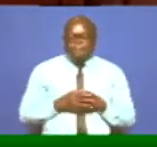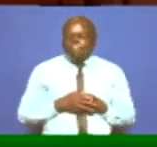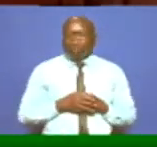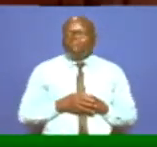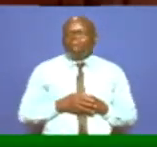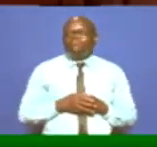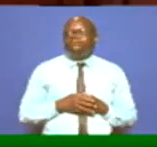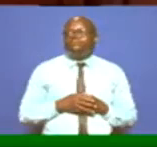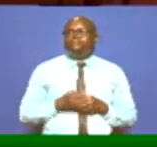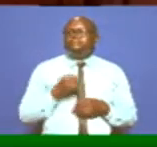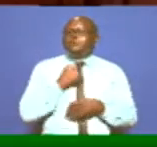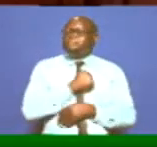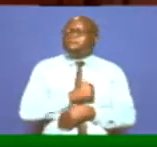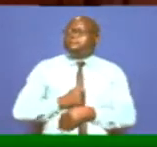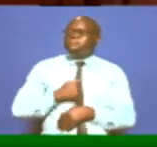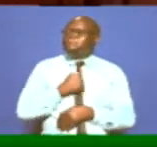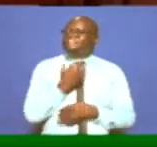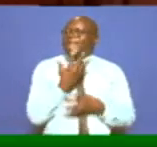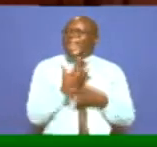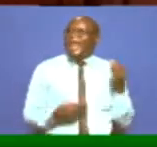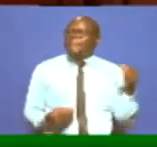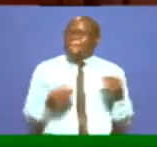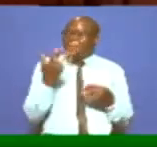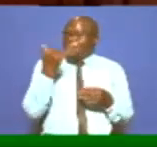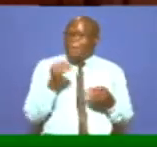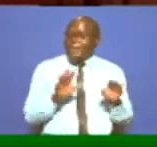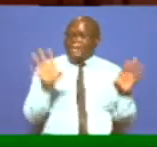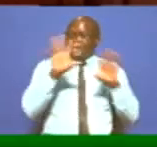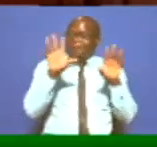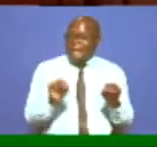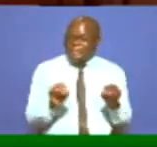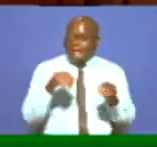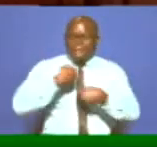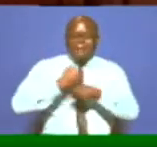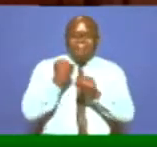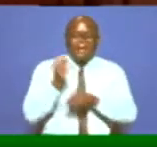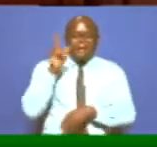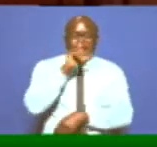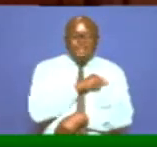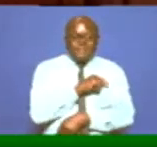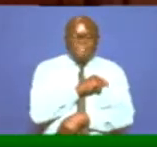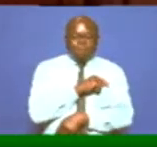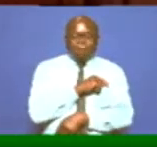Kwa sababu bajeti ilikuwa imetengenezwa